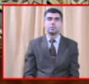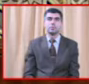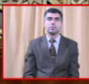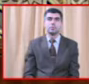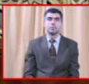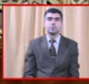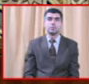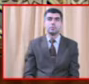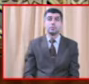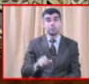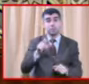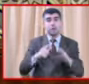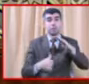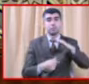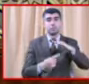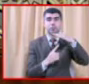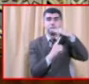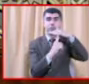تفضل سيدنا، تفضل.